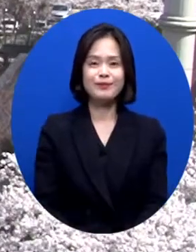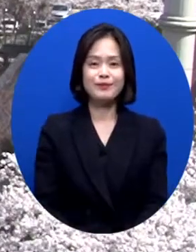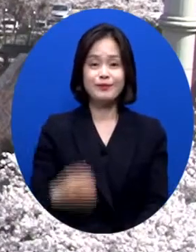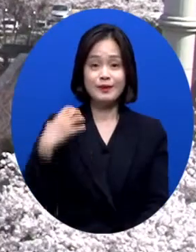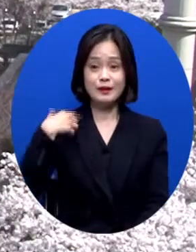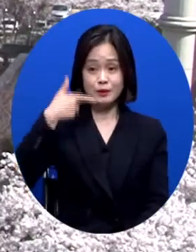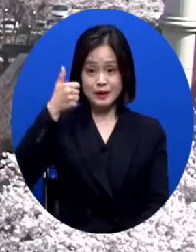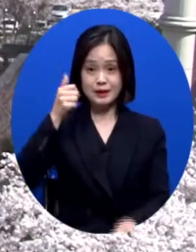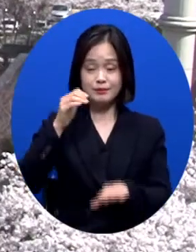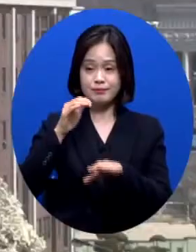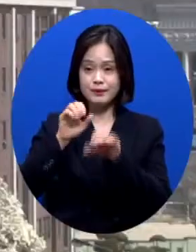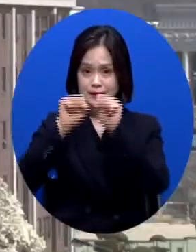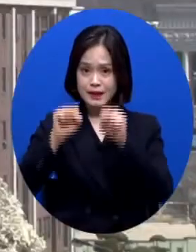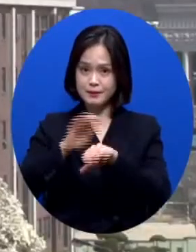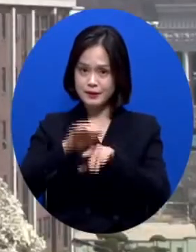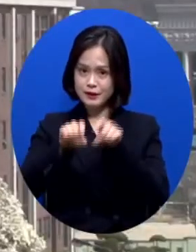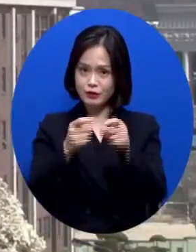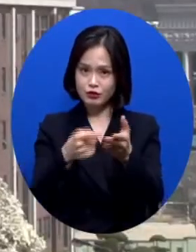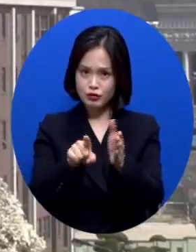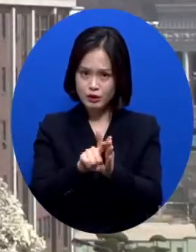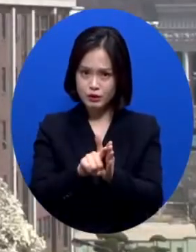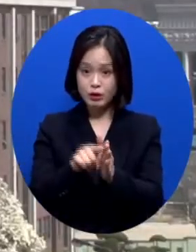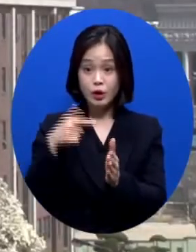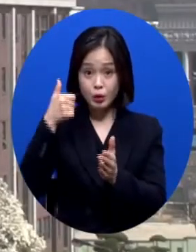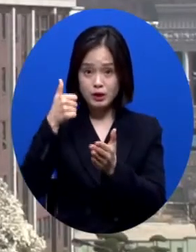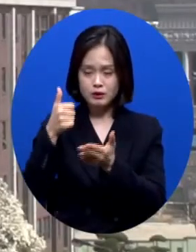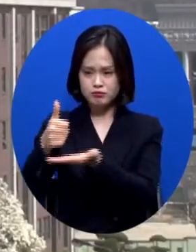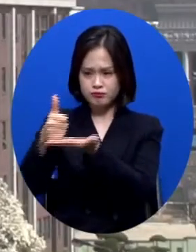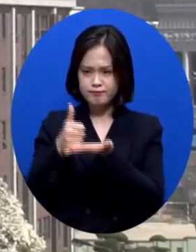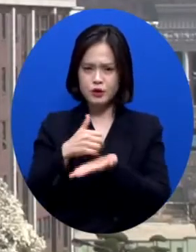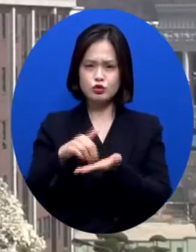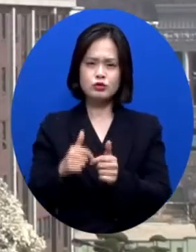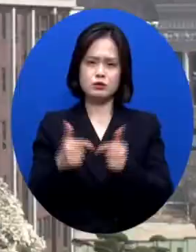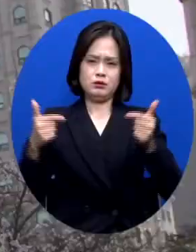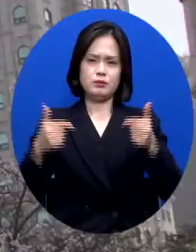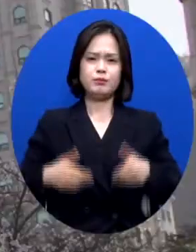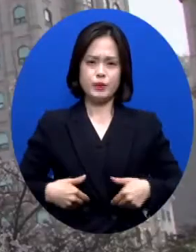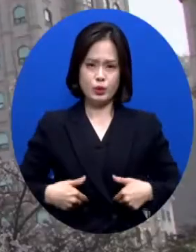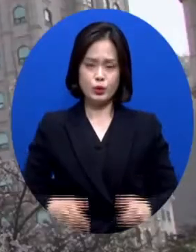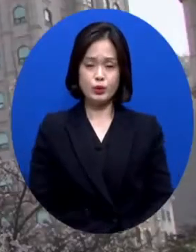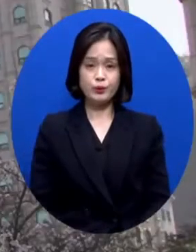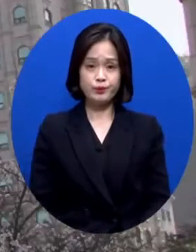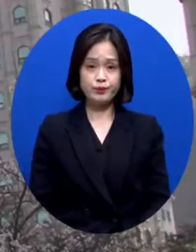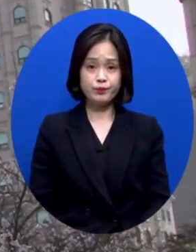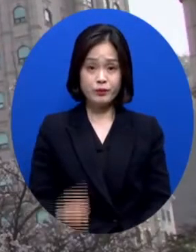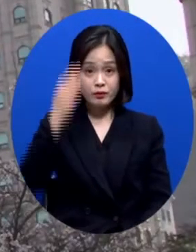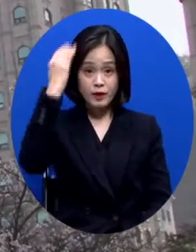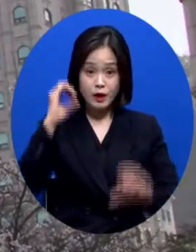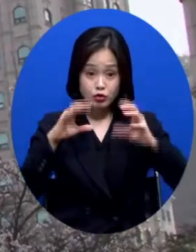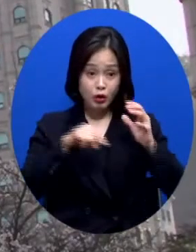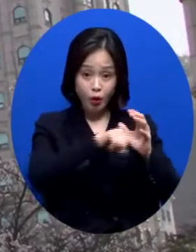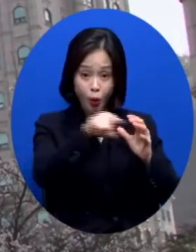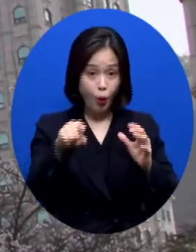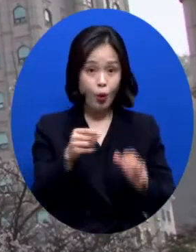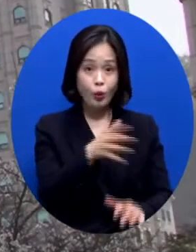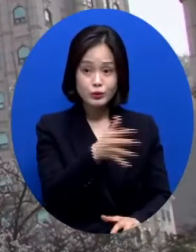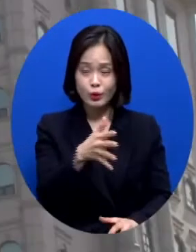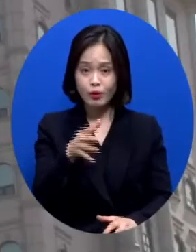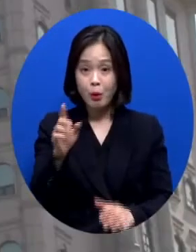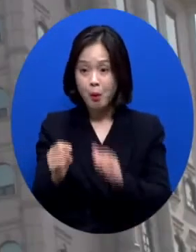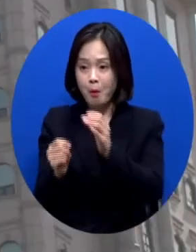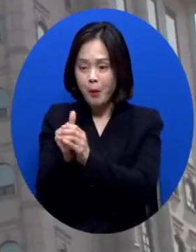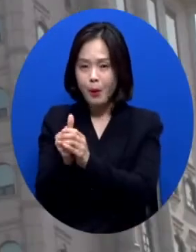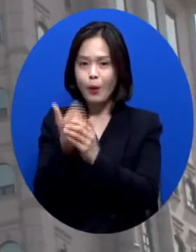실천을 위해서는 교목 인프라 확보가 필수 국내 어디서도 찾아보기 힘든 교목 다님 제 를 도입한 백석대학교